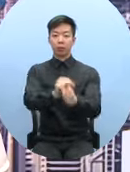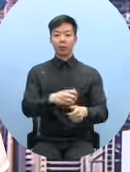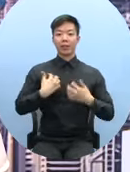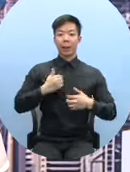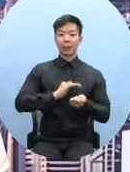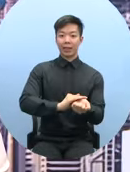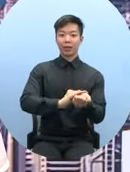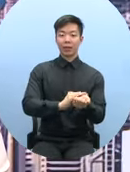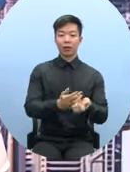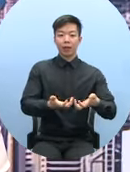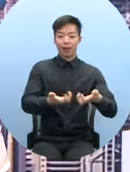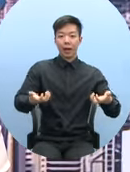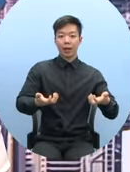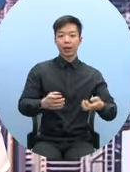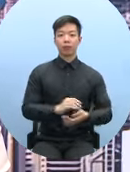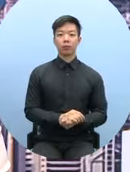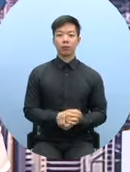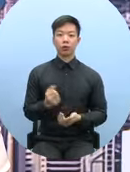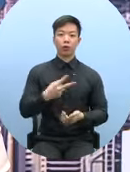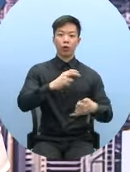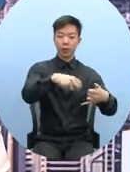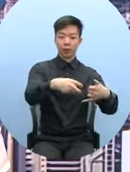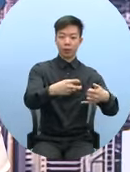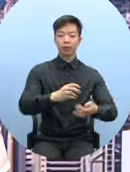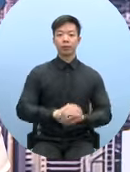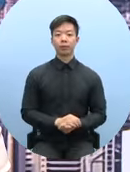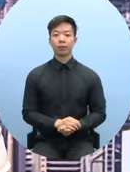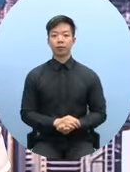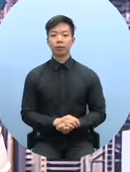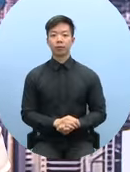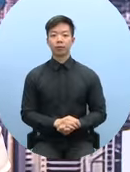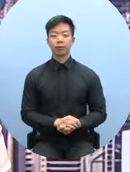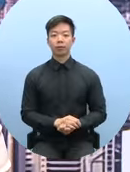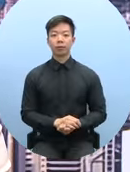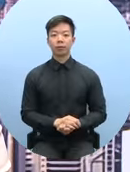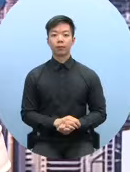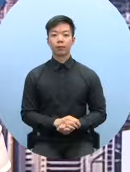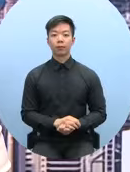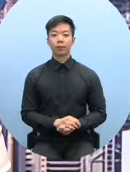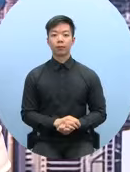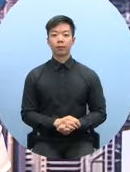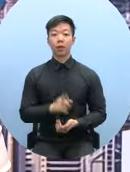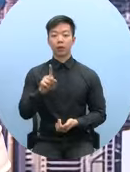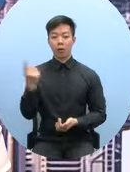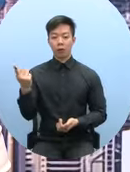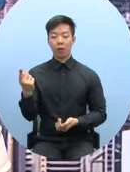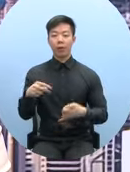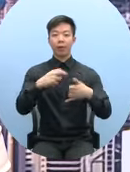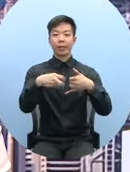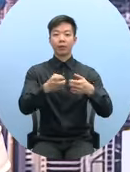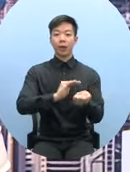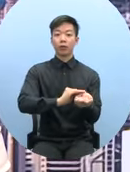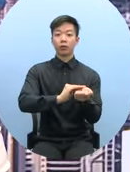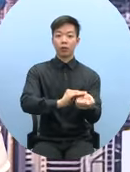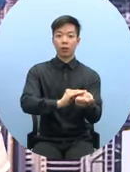排他們去到急症室啦，接受隔離啦，和做進一步的檢查的。如果檢查另外呢，那